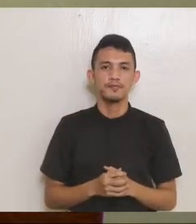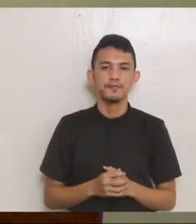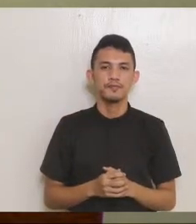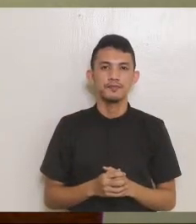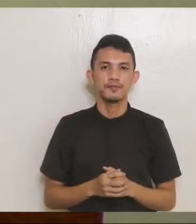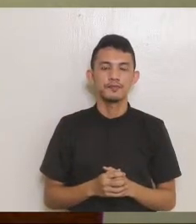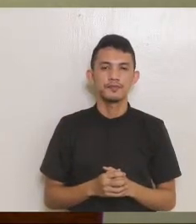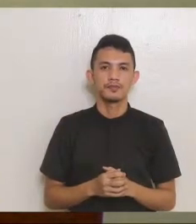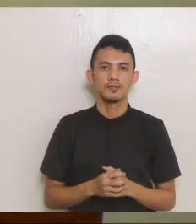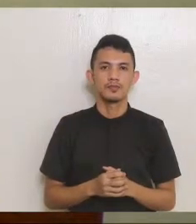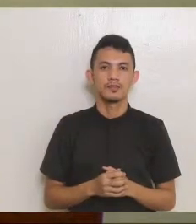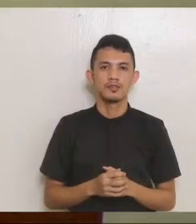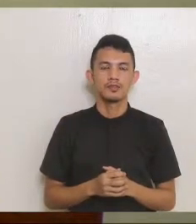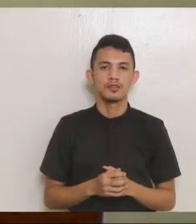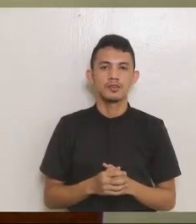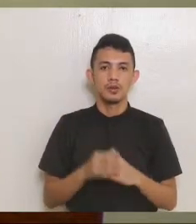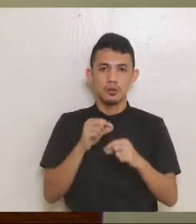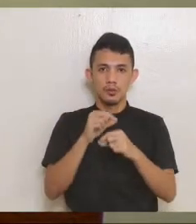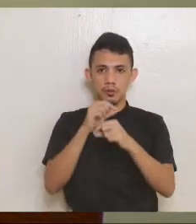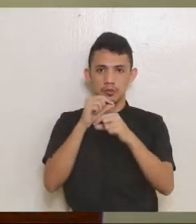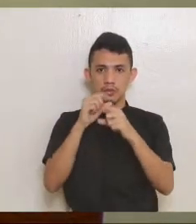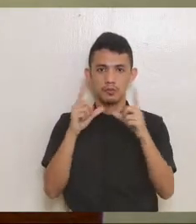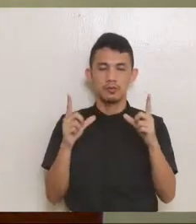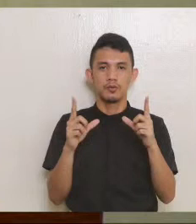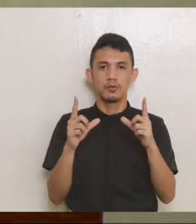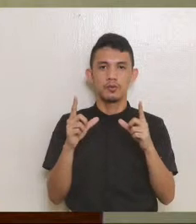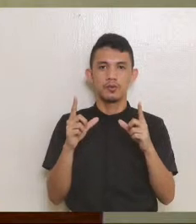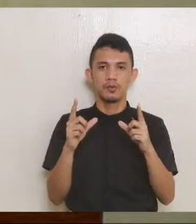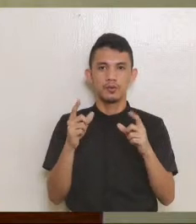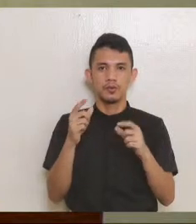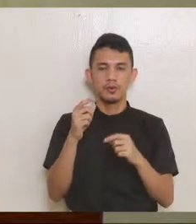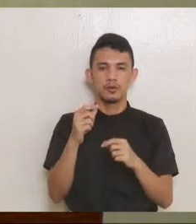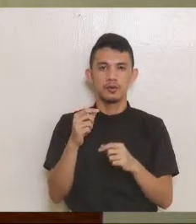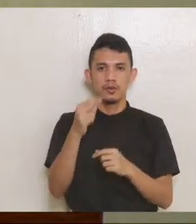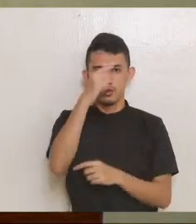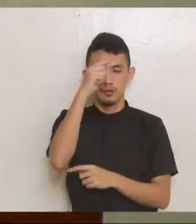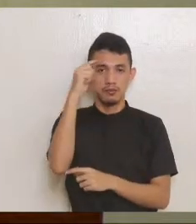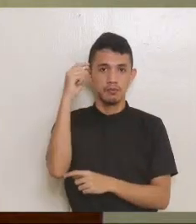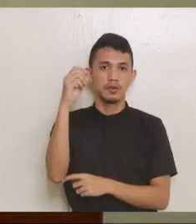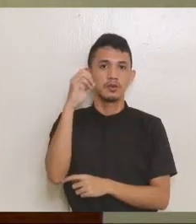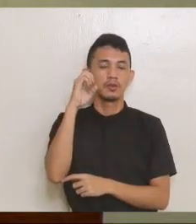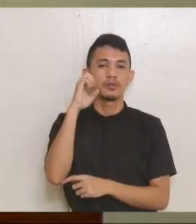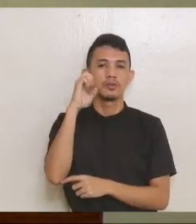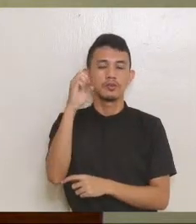Mamukaw gid siya, kay gusto siya nga manimba kaming mga apo niya.